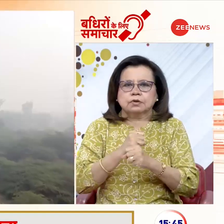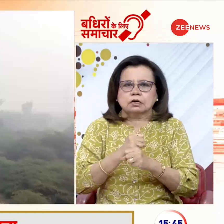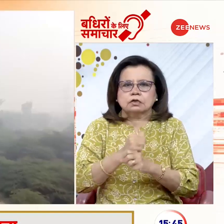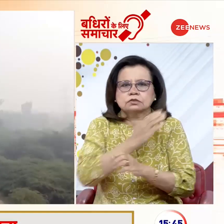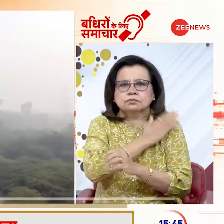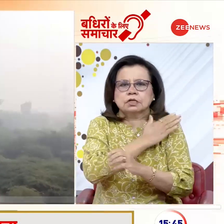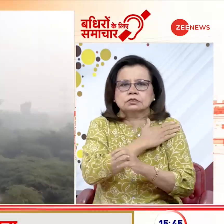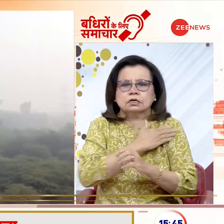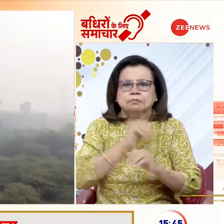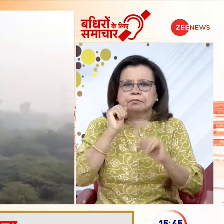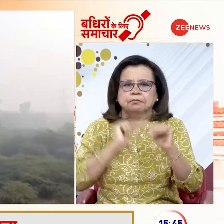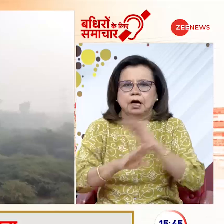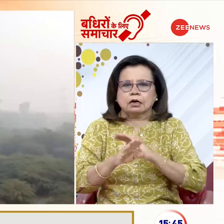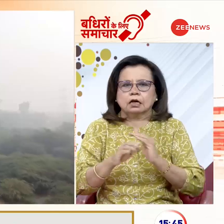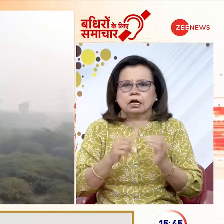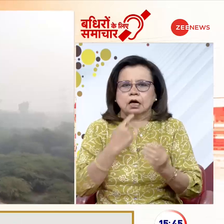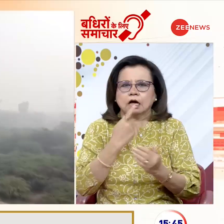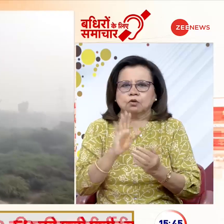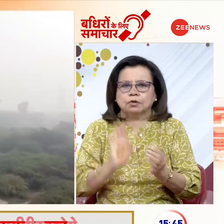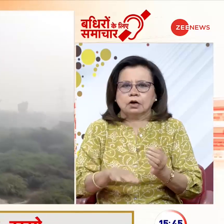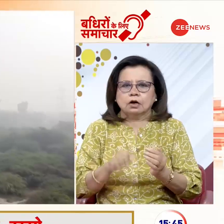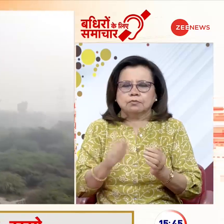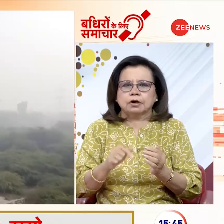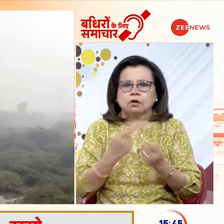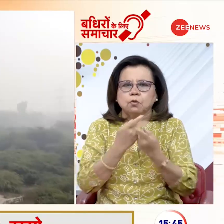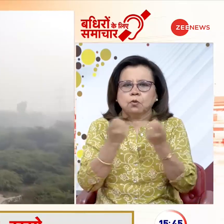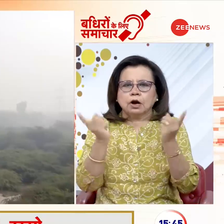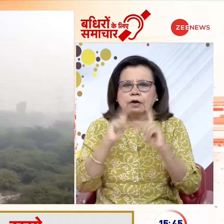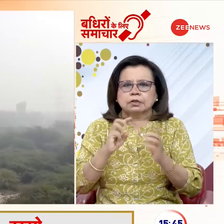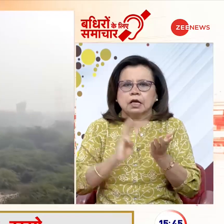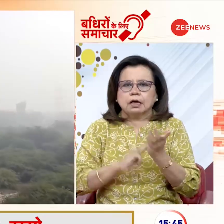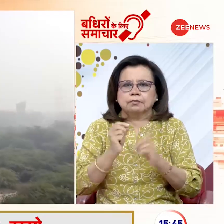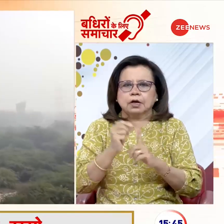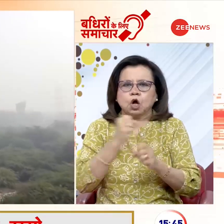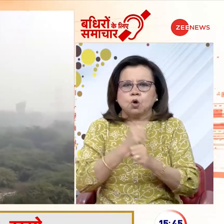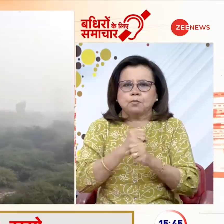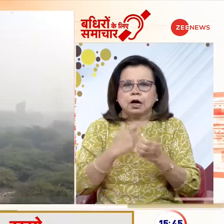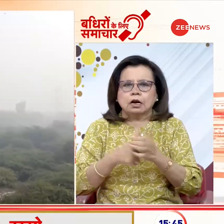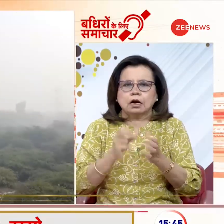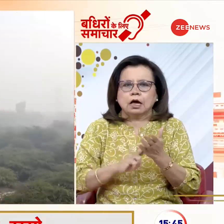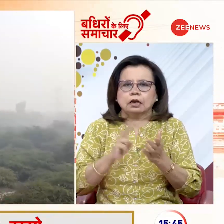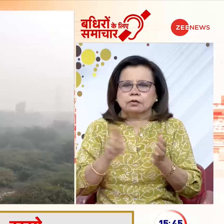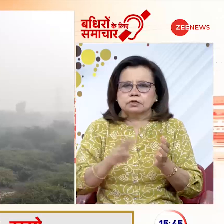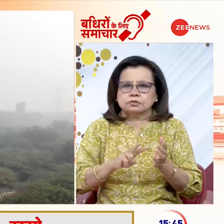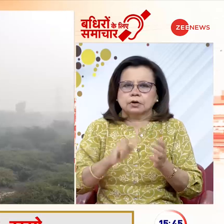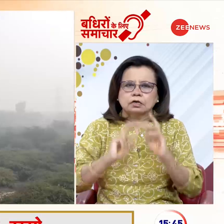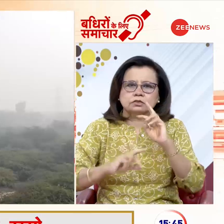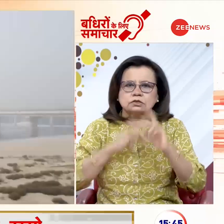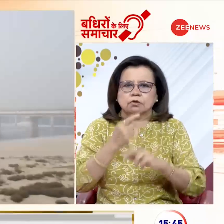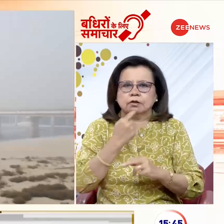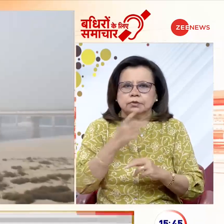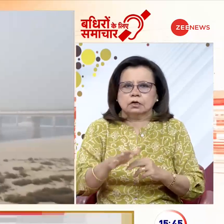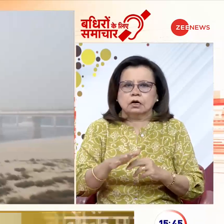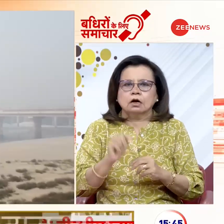सरकार पर जिम्मेदारी से भागने का आरोप लगाया तो पर्यावरण मंत्री गोपाल राय ने भी इस पर पलटवार